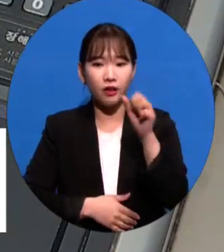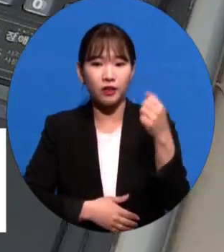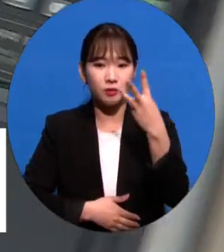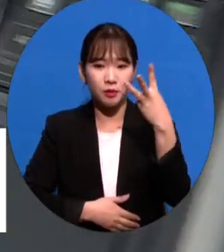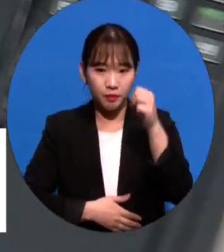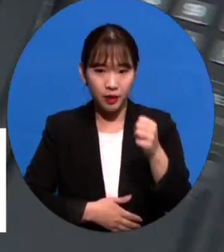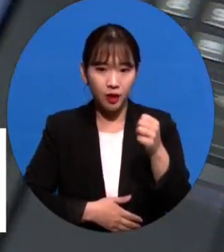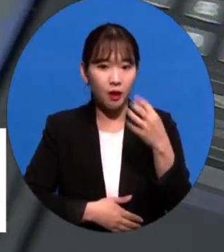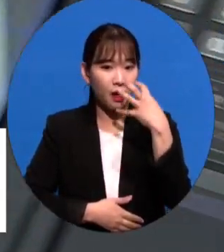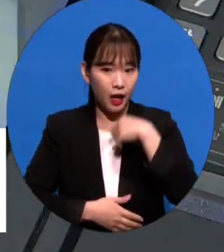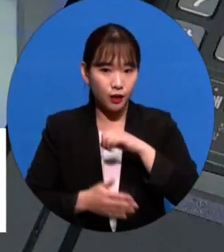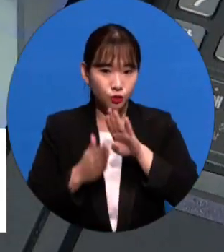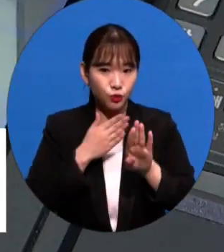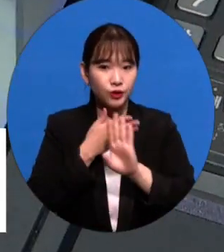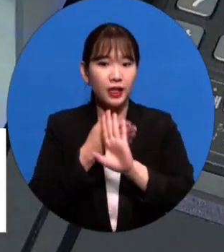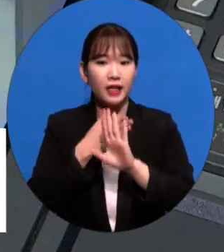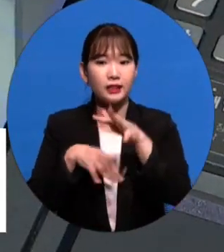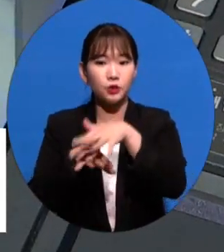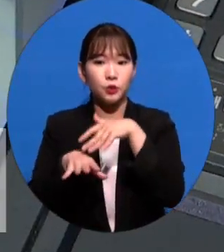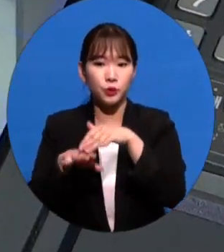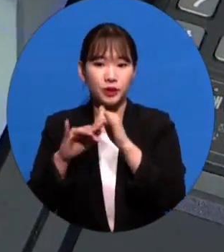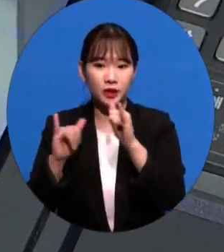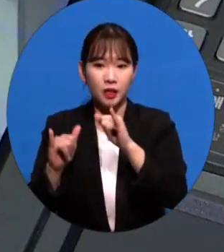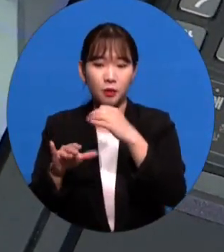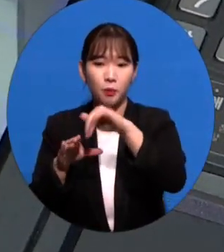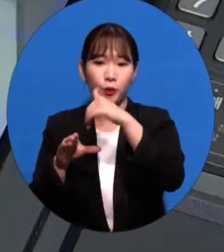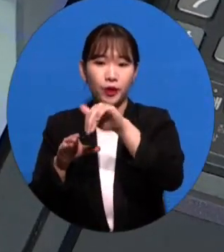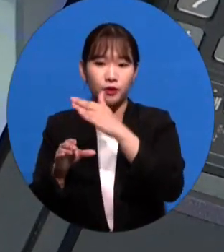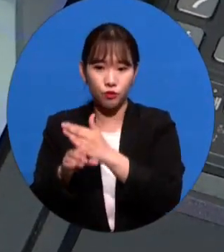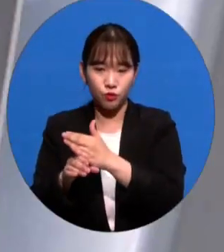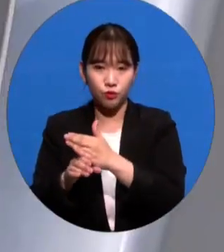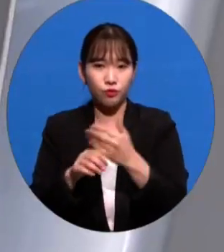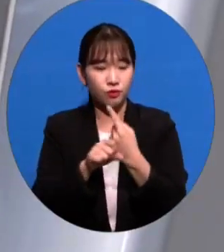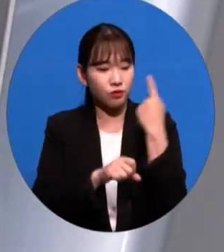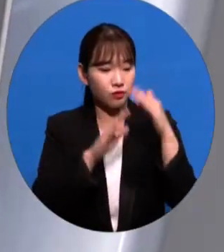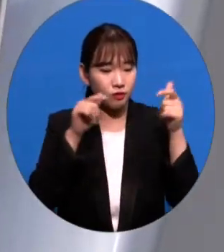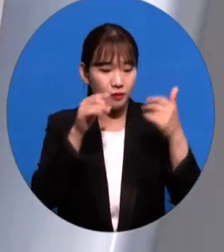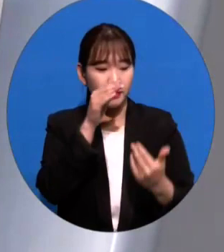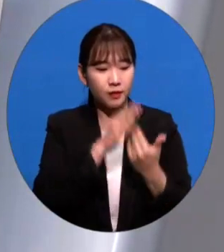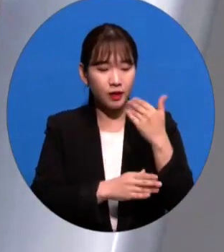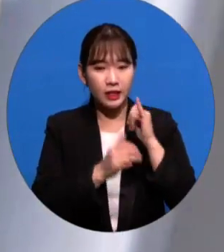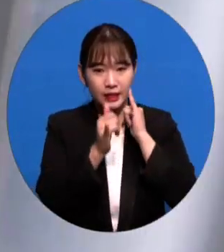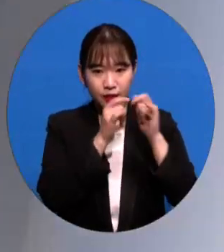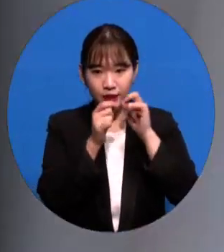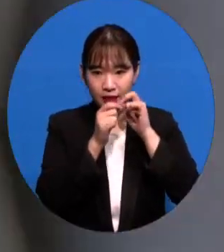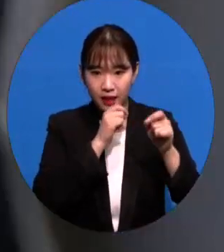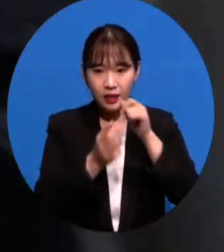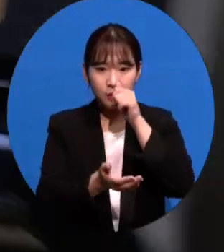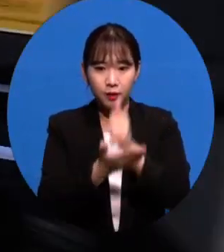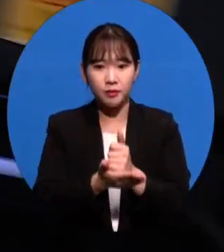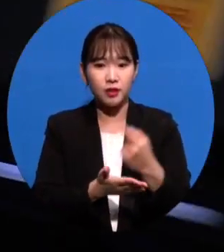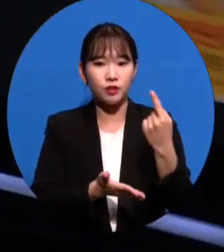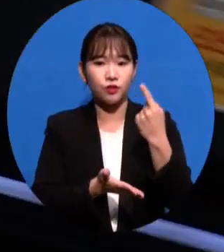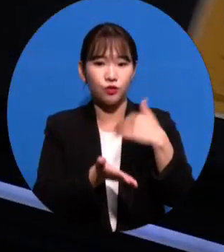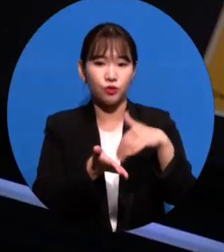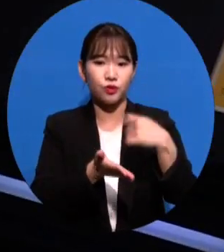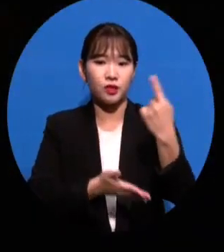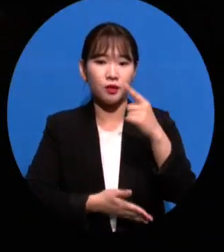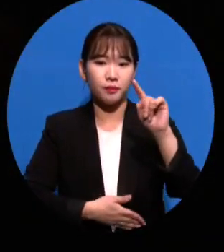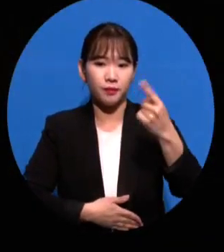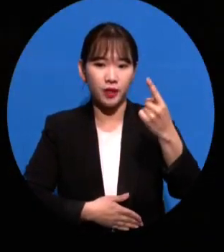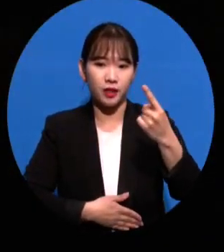뒤 다른 조직원에게 송금하고 있었습니다. 지난해 전남에서 발생한 피싱 사기 범죄는 1,100여 건에